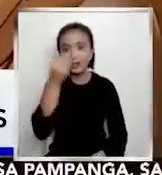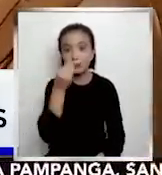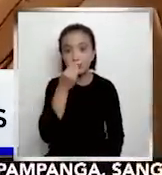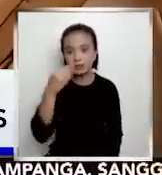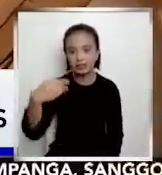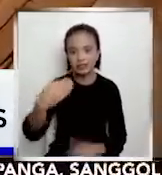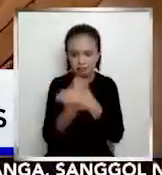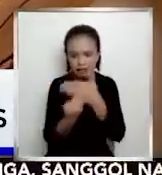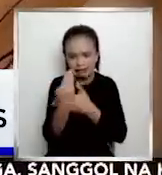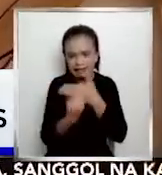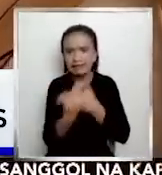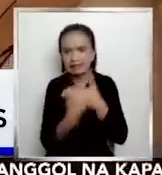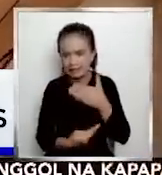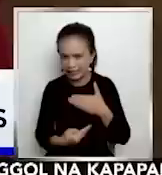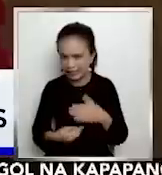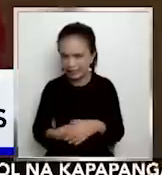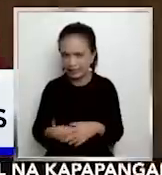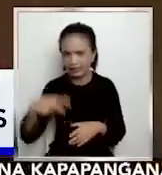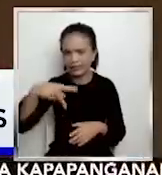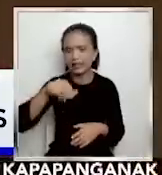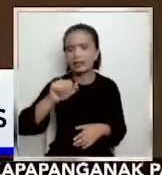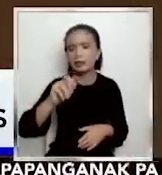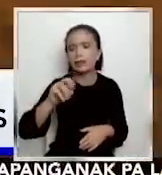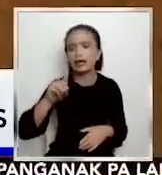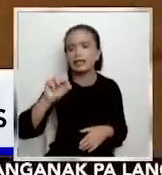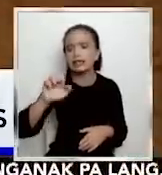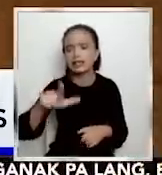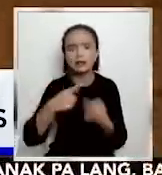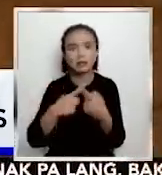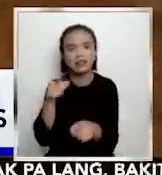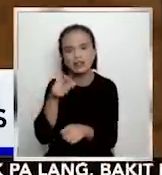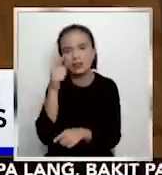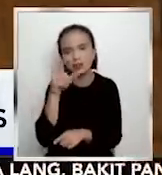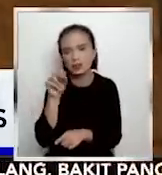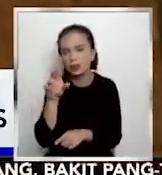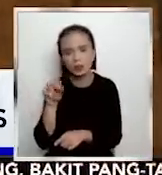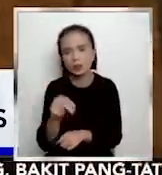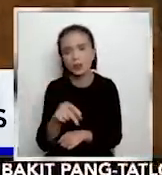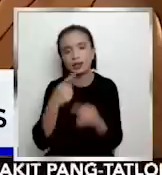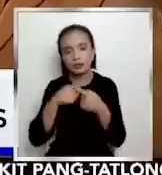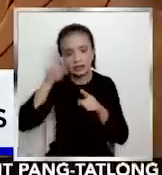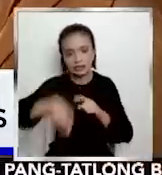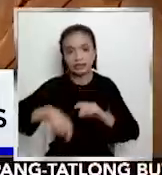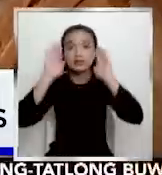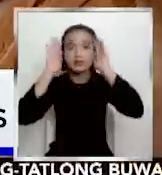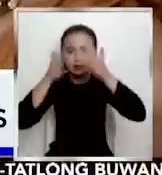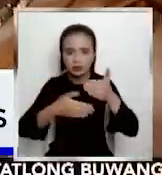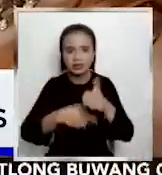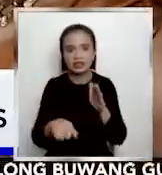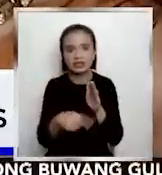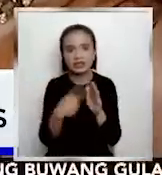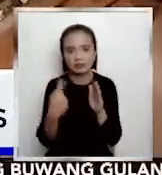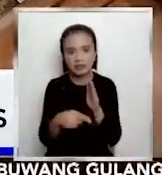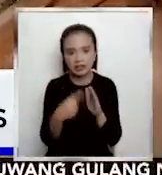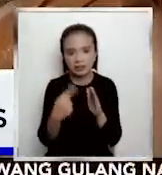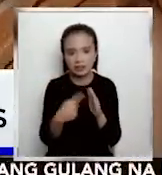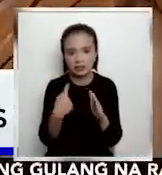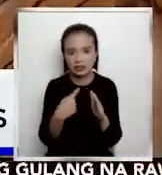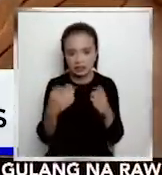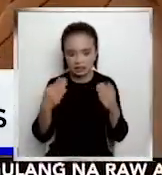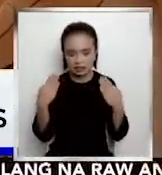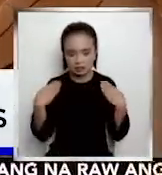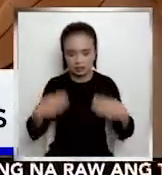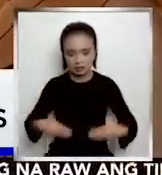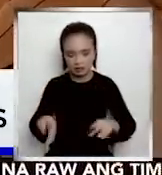ng pandesal, pero hindi. Pero alam mo yon, talagang kailangan mo mag-focus eh. Minsan pinagbibigyan ko yung katawan ko kung ano yung hinahanda.